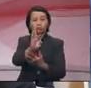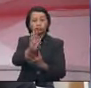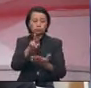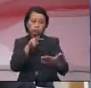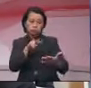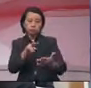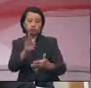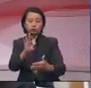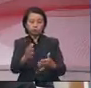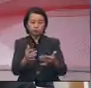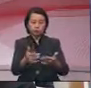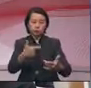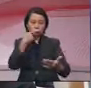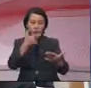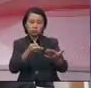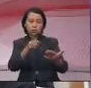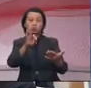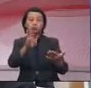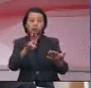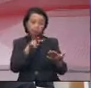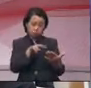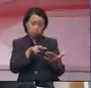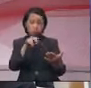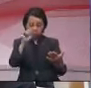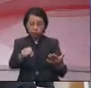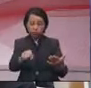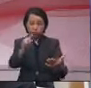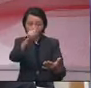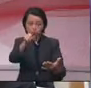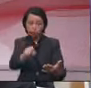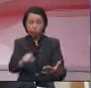ataupun live secara okay.